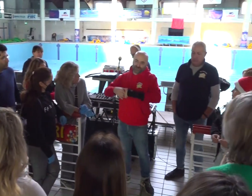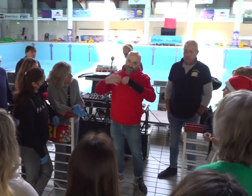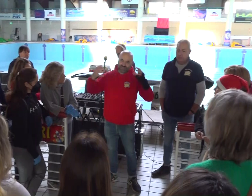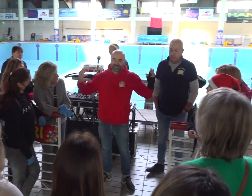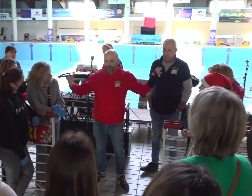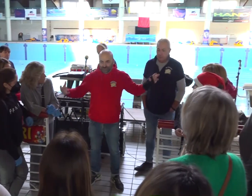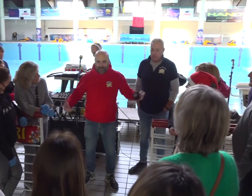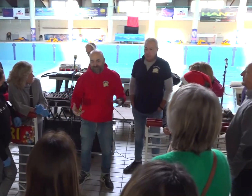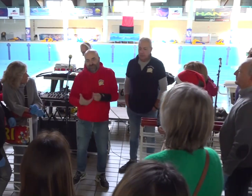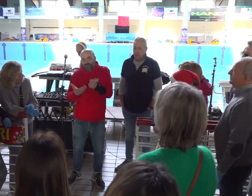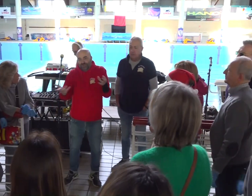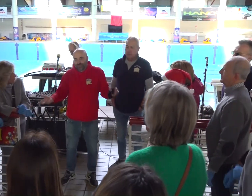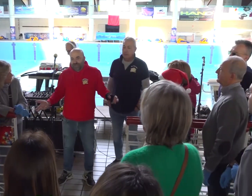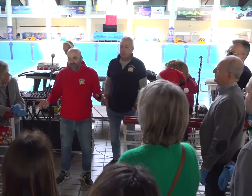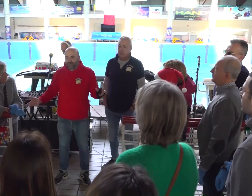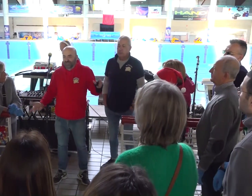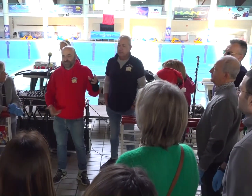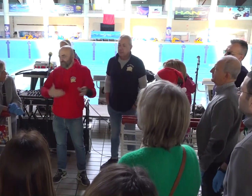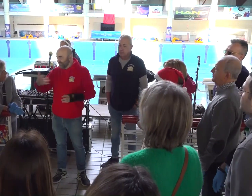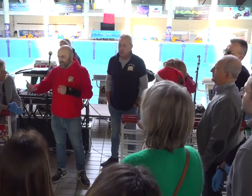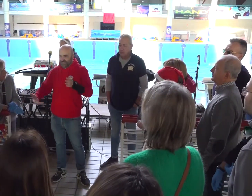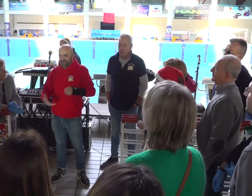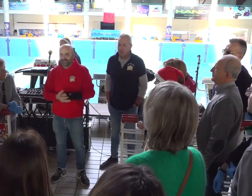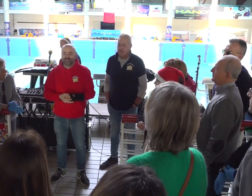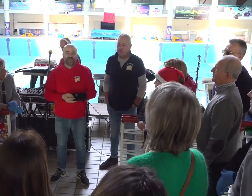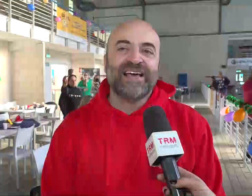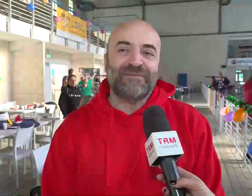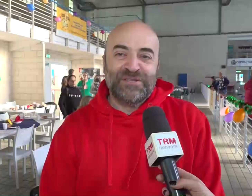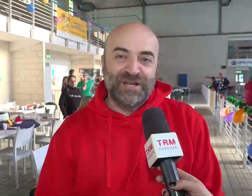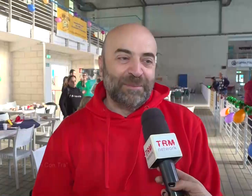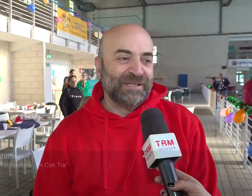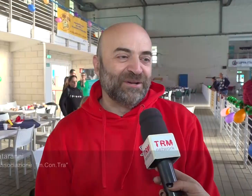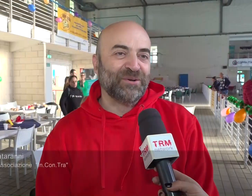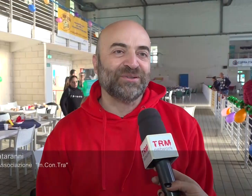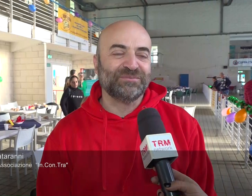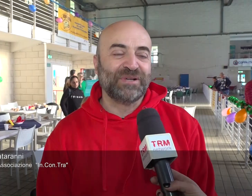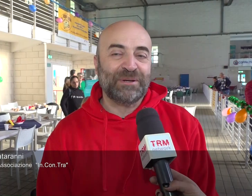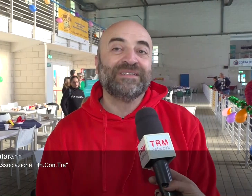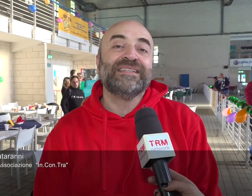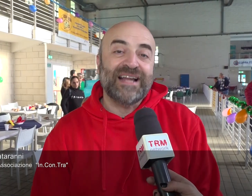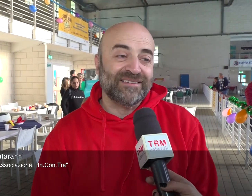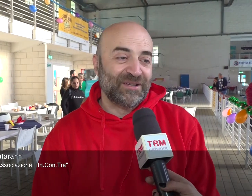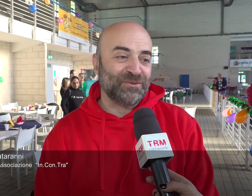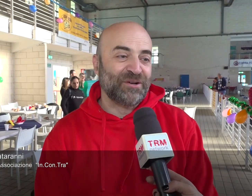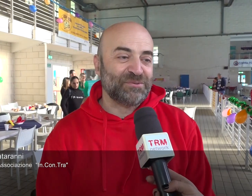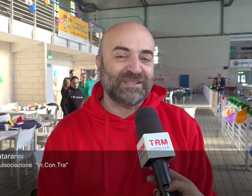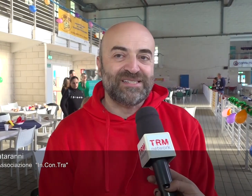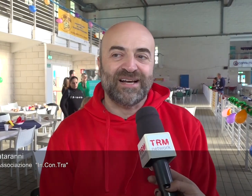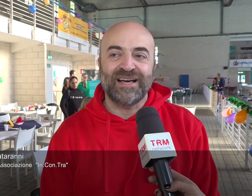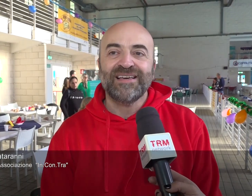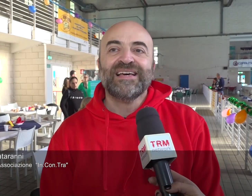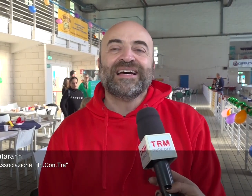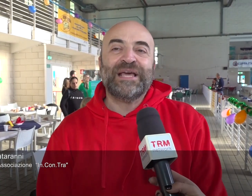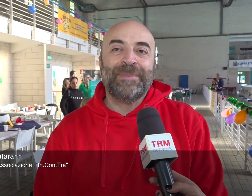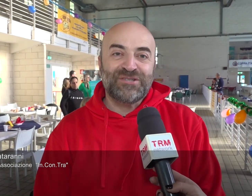quest'anno è speciale perché dopo i giovani pandemia che ci hanno visto costretto a fare a festeggiare capodanno un cavallo itinerante con la nostra